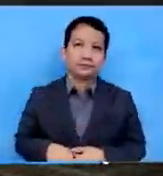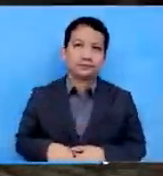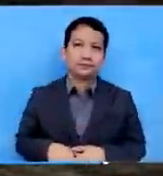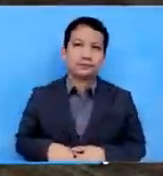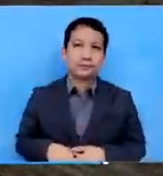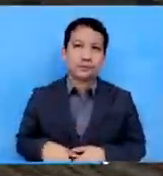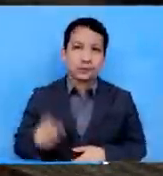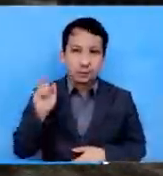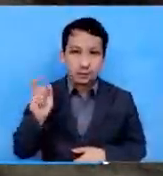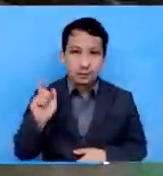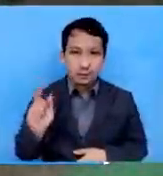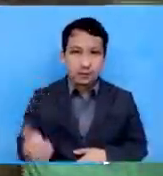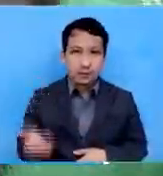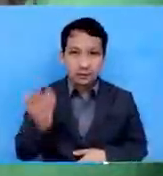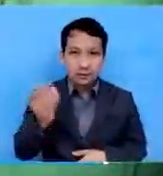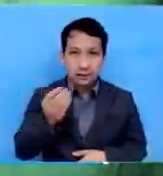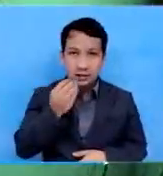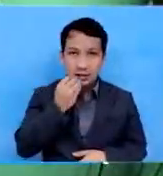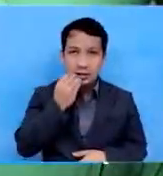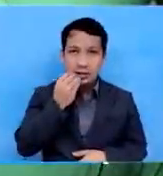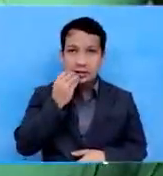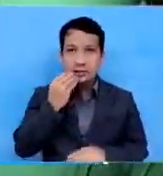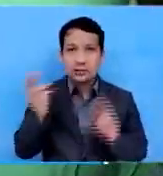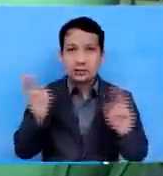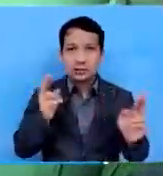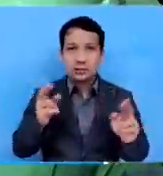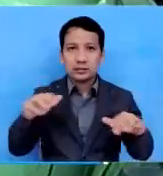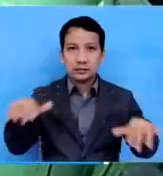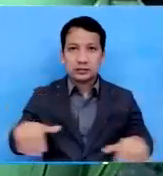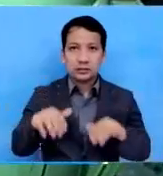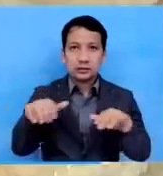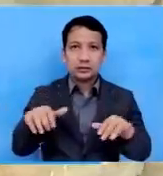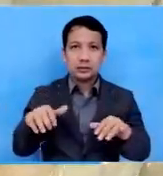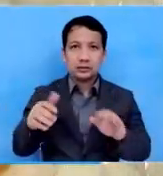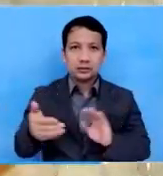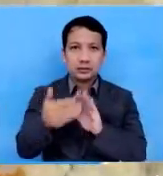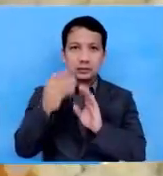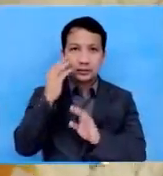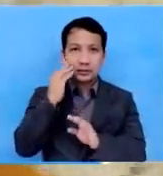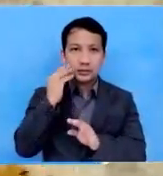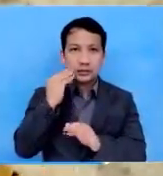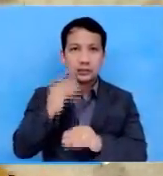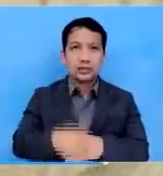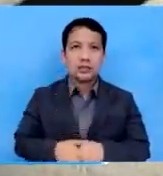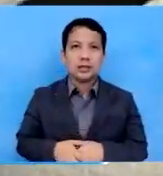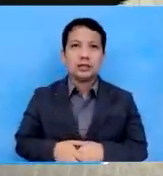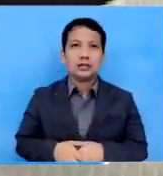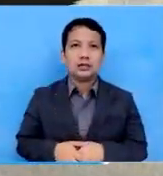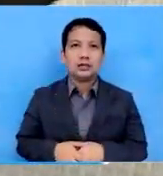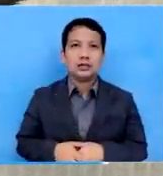Mabilis ang umagahan muna para handa sa trabahong kakaharapin.